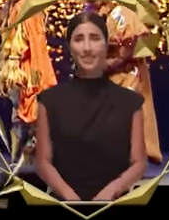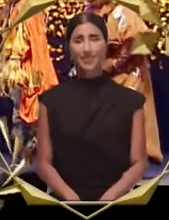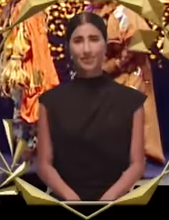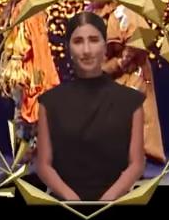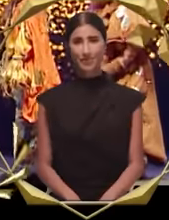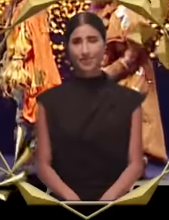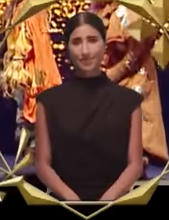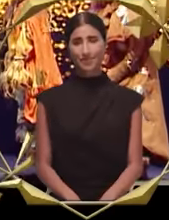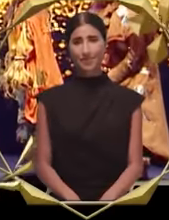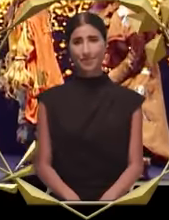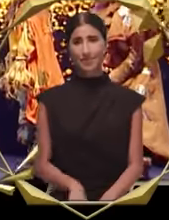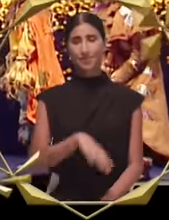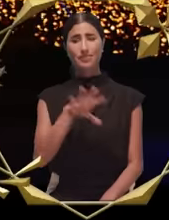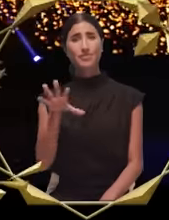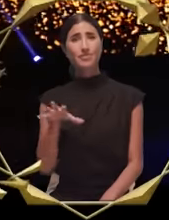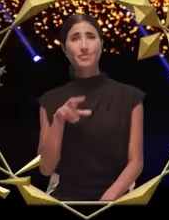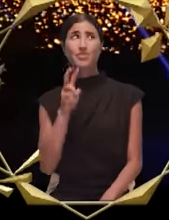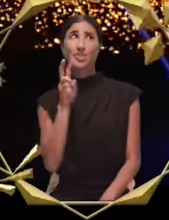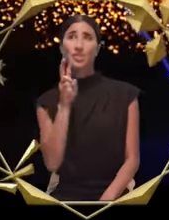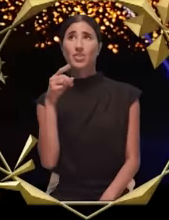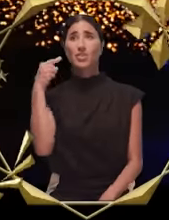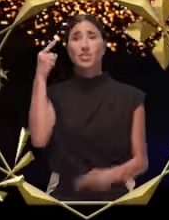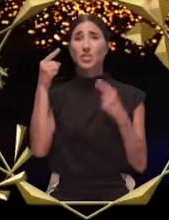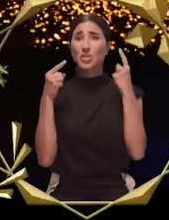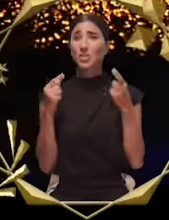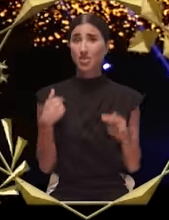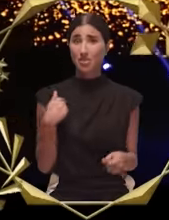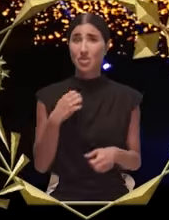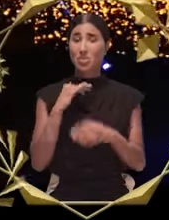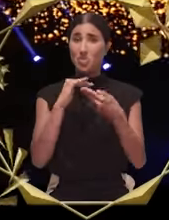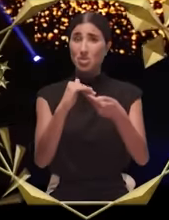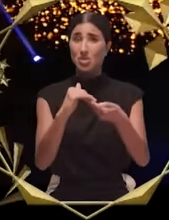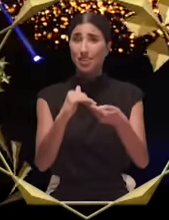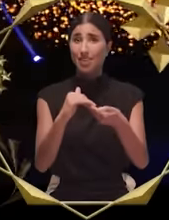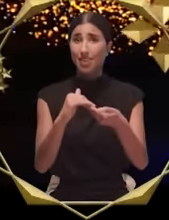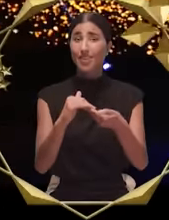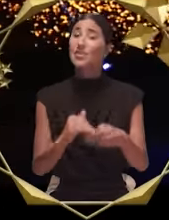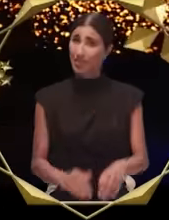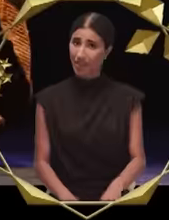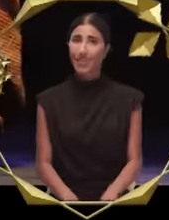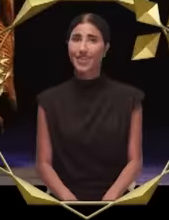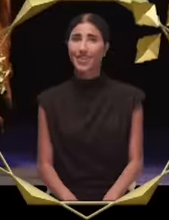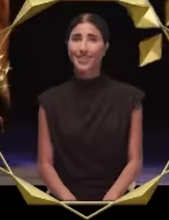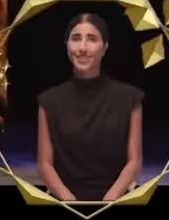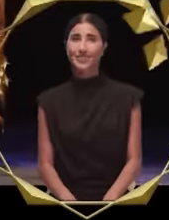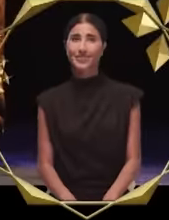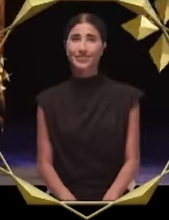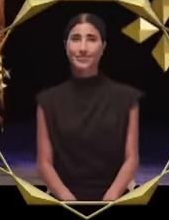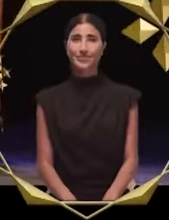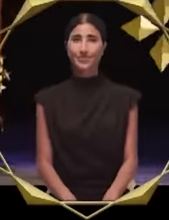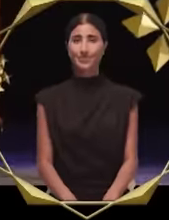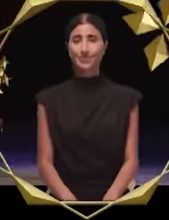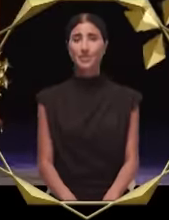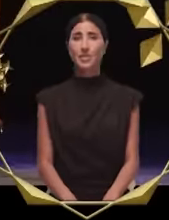تنتهي لمكان آمن ننتهي لمكان آمن سريري